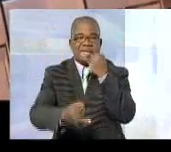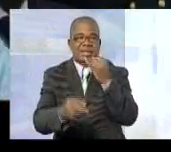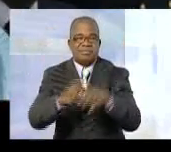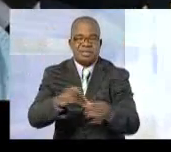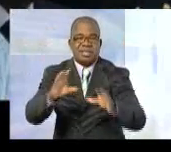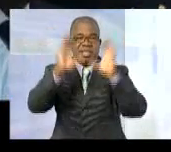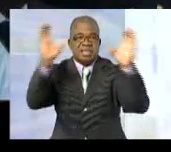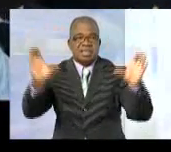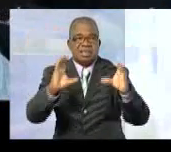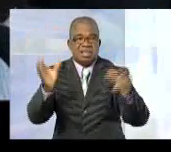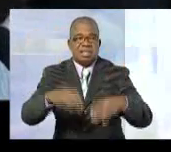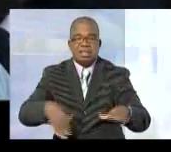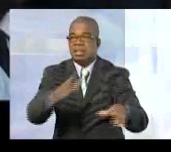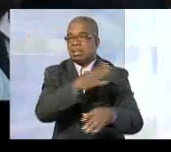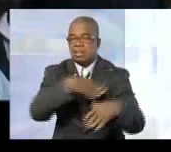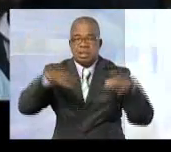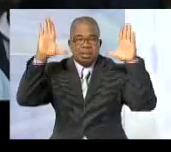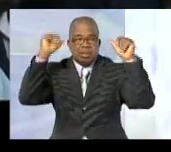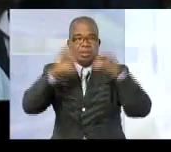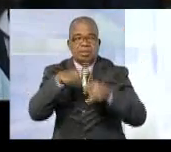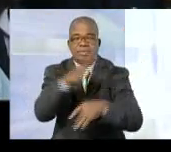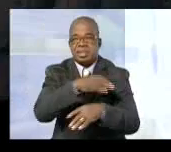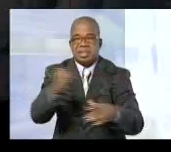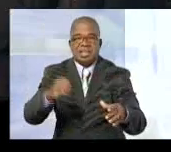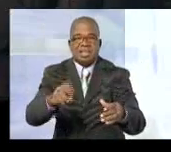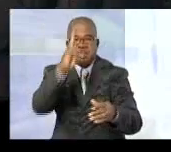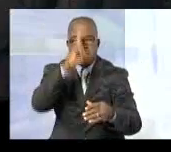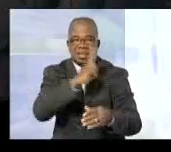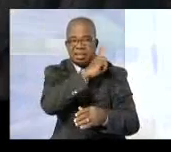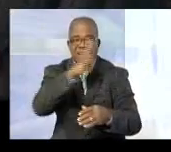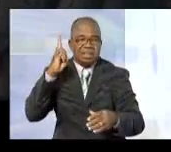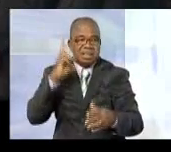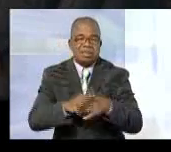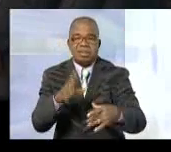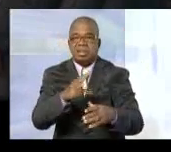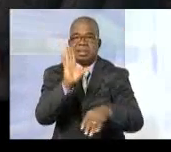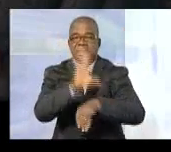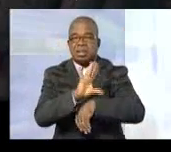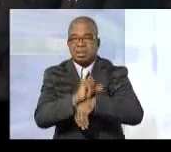le président de la conférence épiscopale de Côte d'Ivoire, Mgr Alexis Youlo